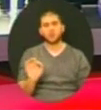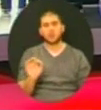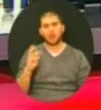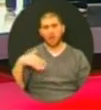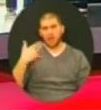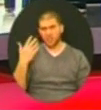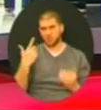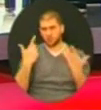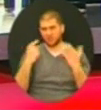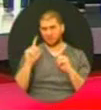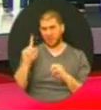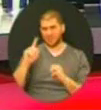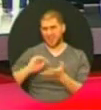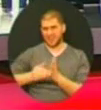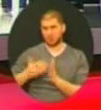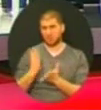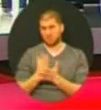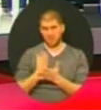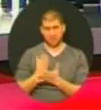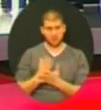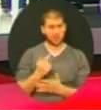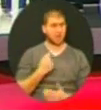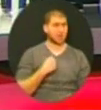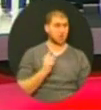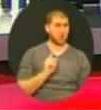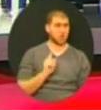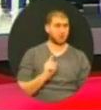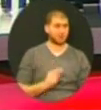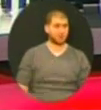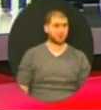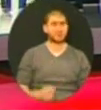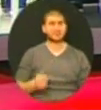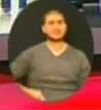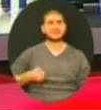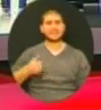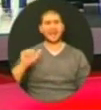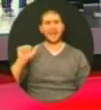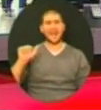לאחר מה, 71 חתימות השגת? כן, לא אני. זה הטריגר,